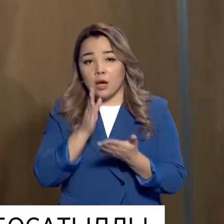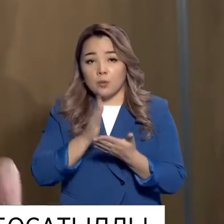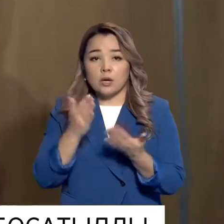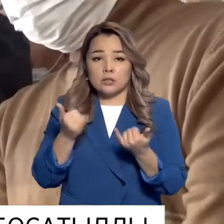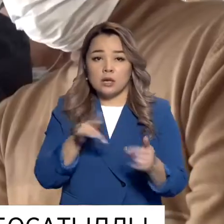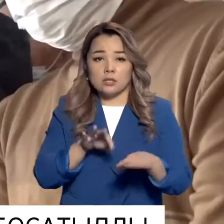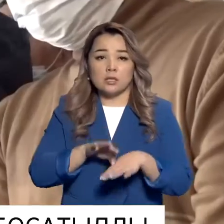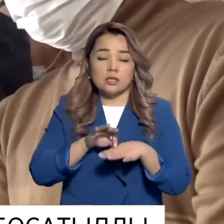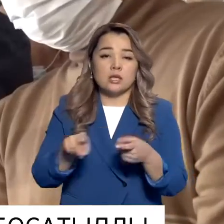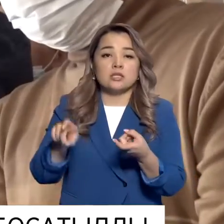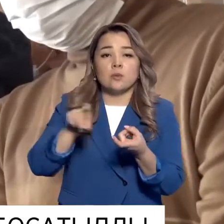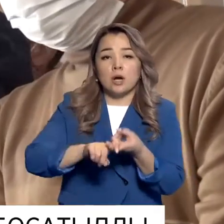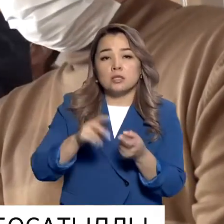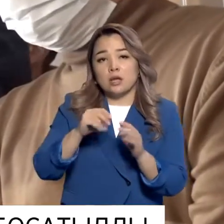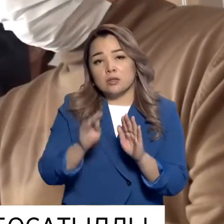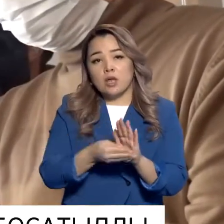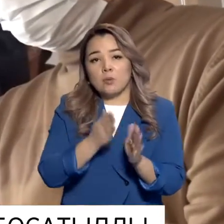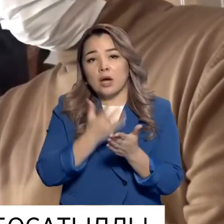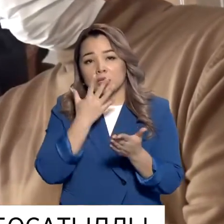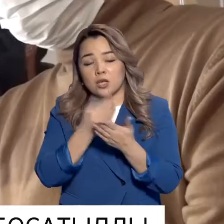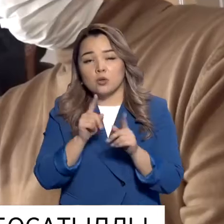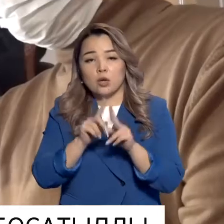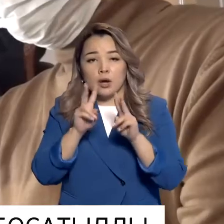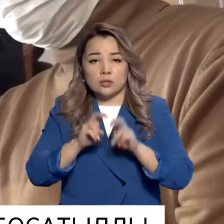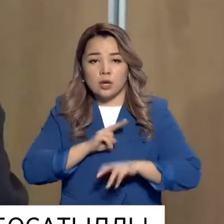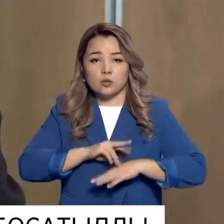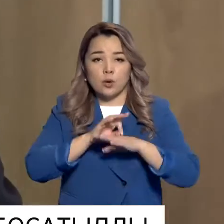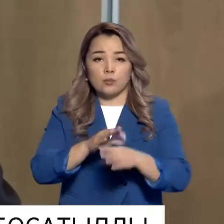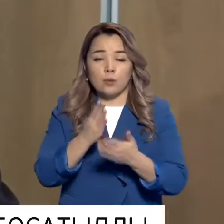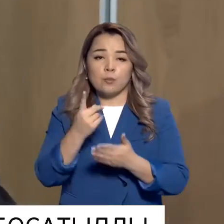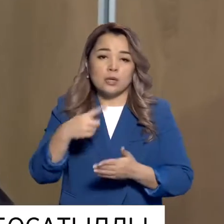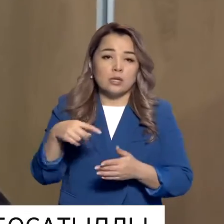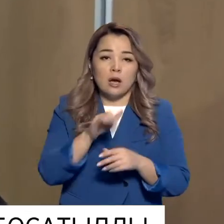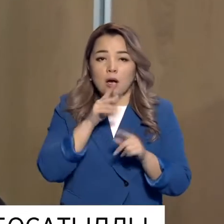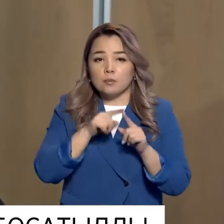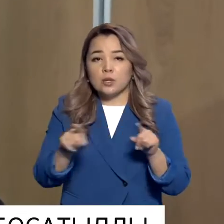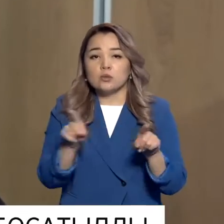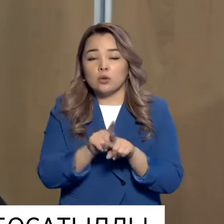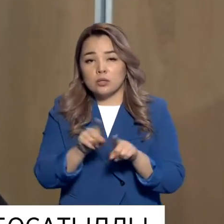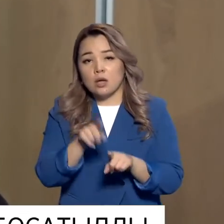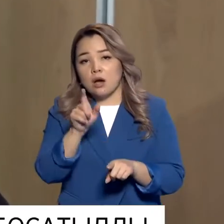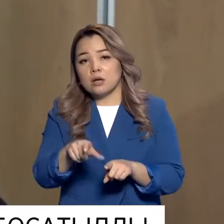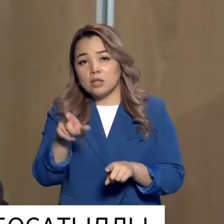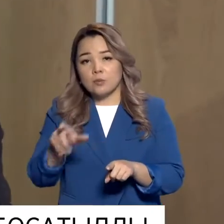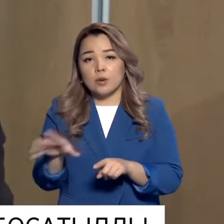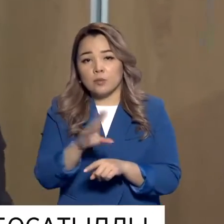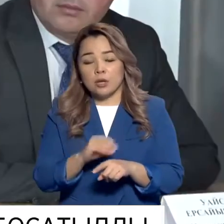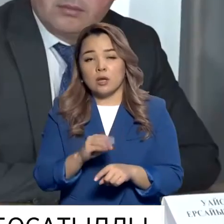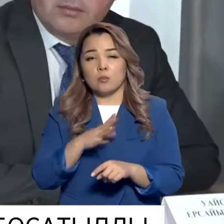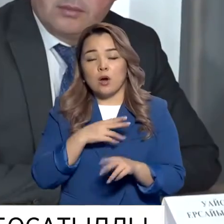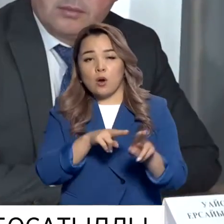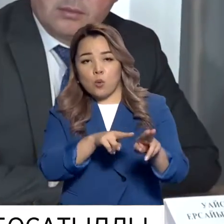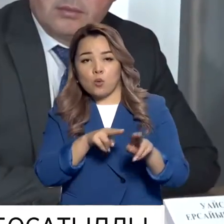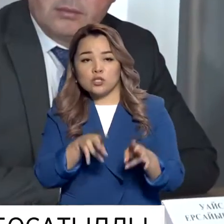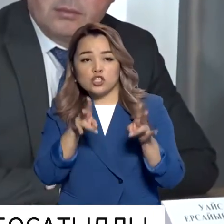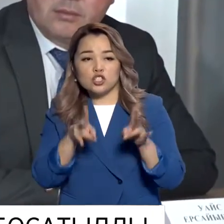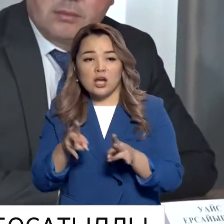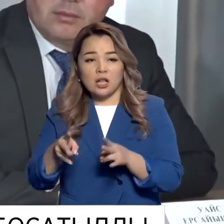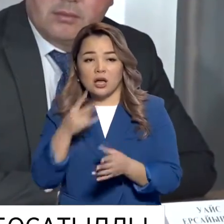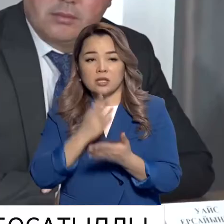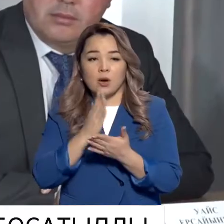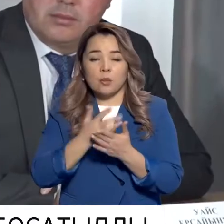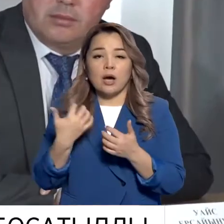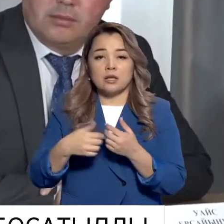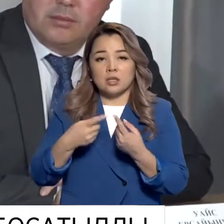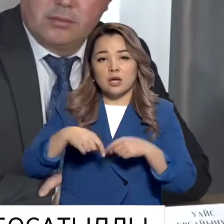Қазір іс Сыбайлас жемқорлыққа қарсы агенттіктің қарауында жатыр. Бір апта ішінде босатылған адамдардың дені оқ тиіп жараланғандар.